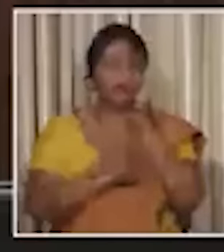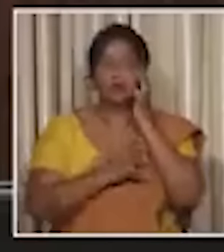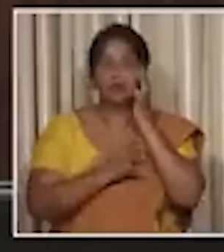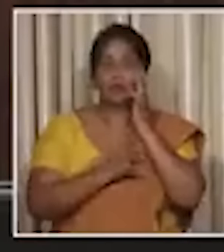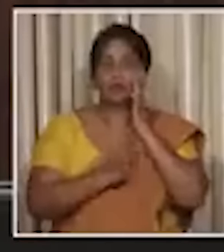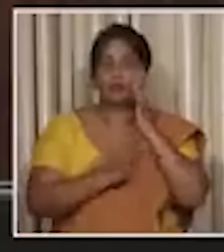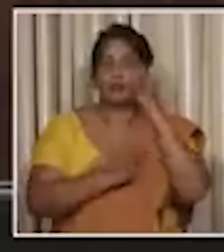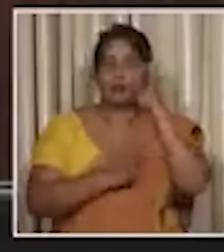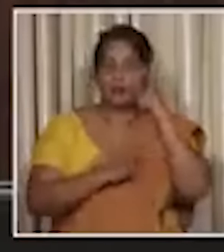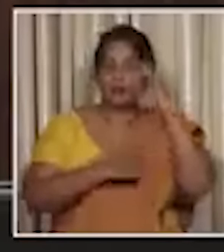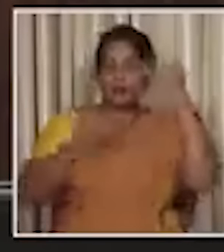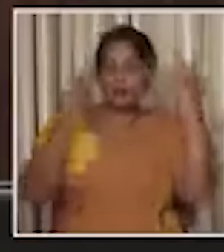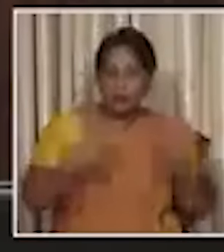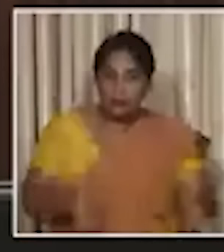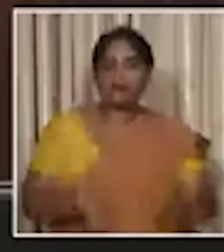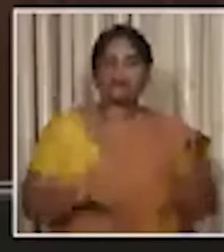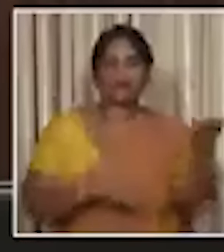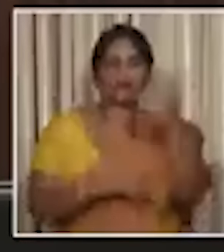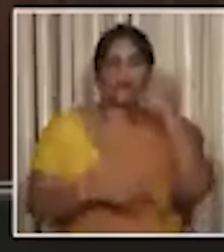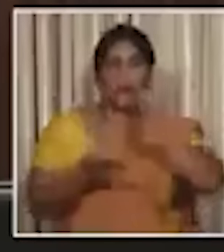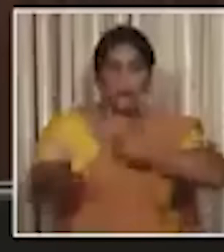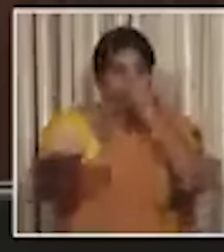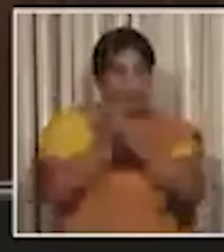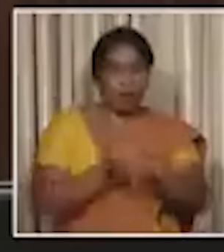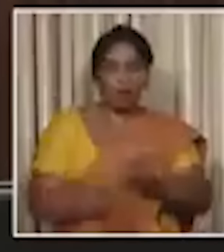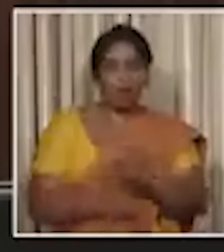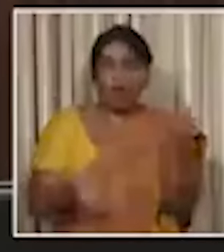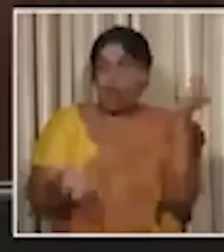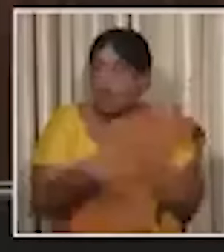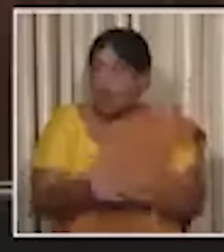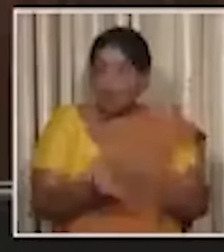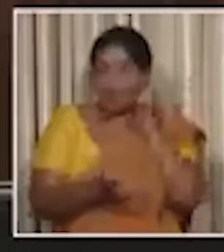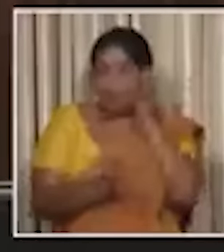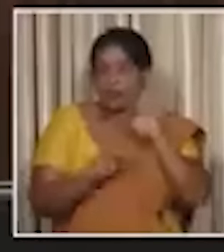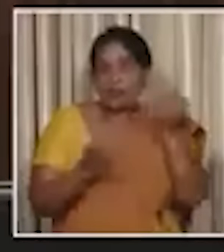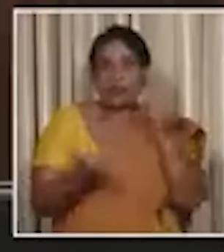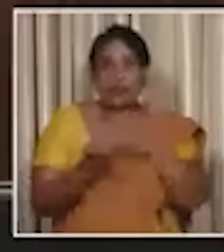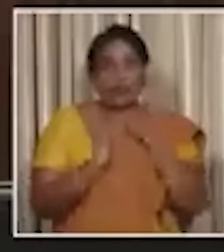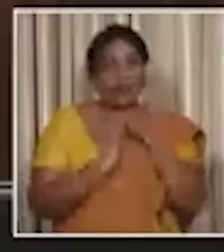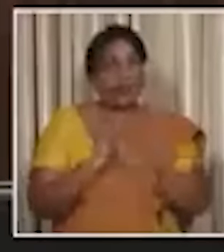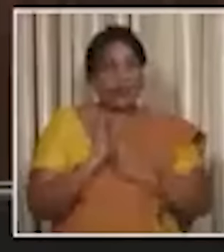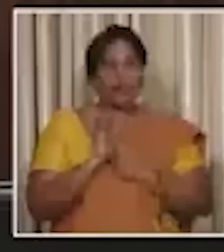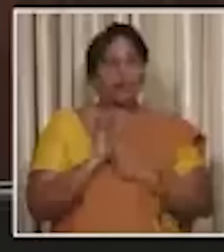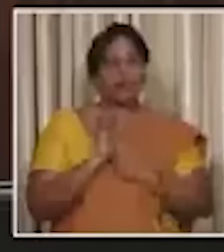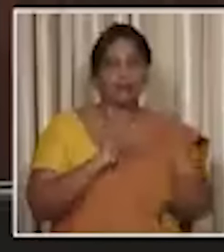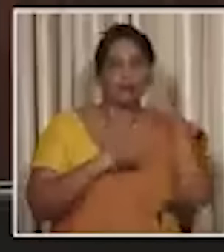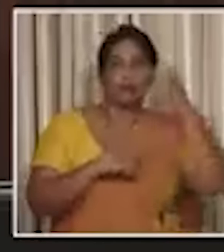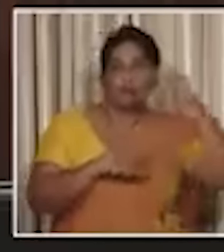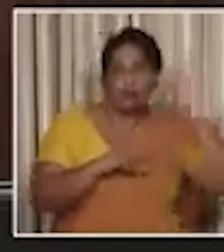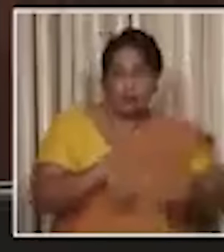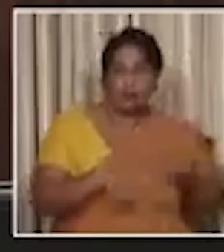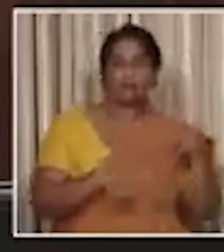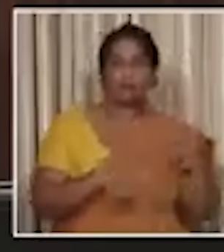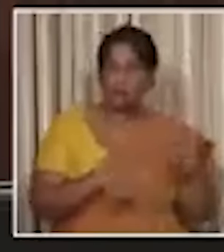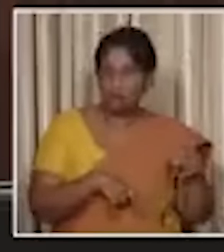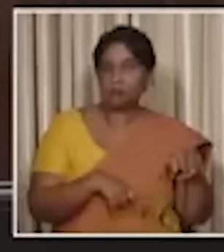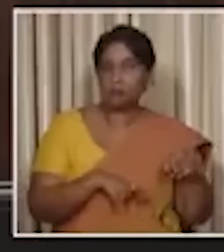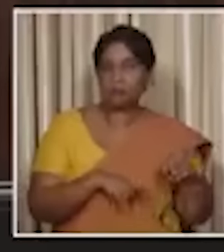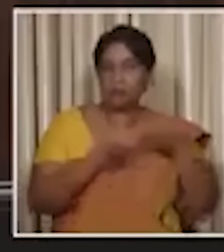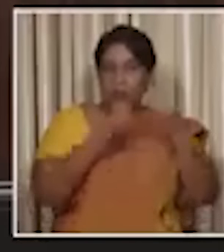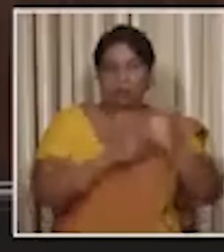பீடாவ தினமாயே கீழ எத்திவிய பொது தயா எனிசா ஹெம தினாட்டம் பிஎன் செகண்ட் தொர நீதி துளிம் பமனக்